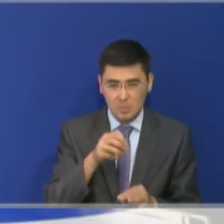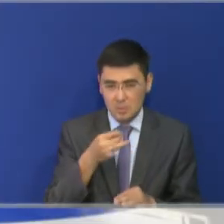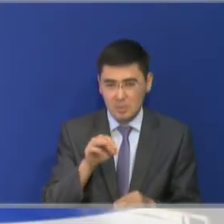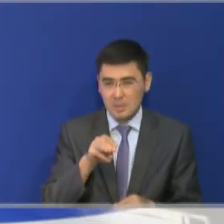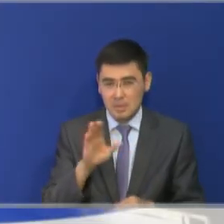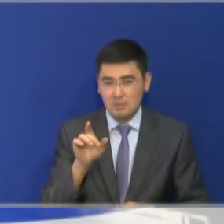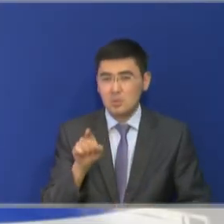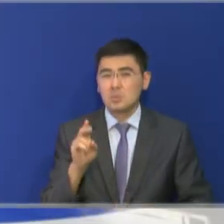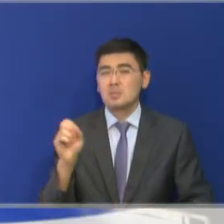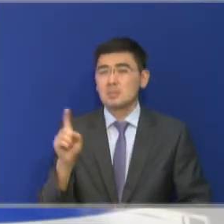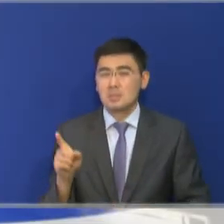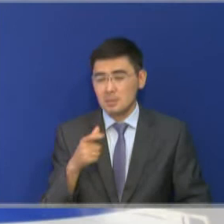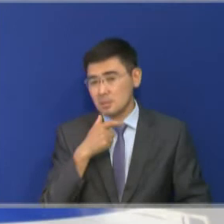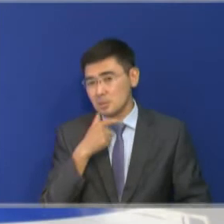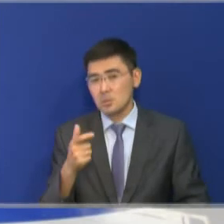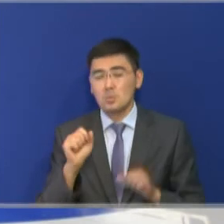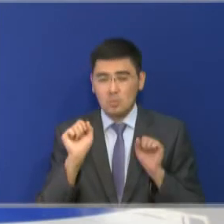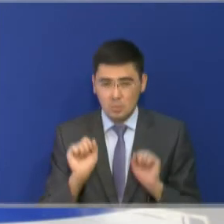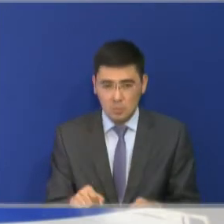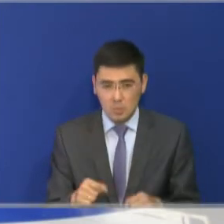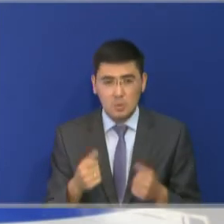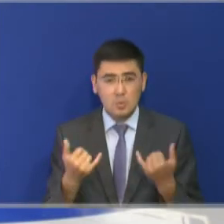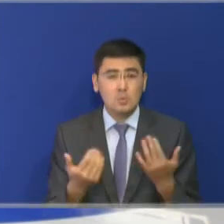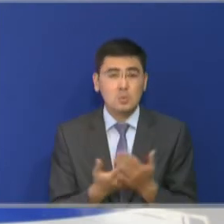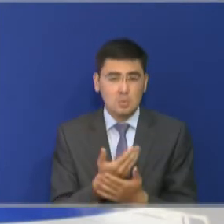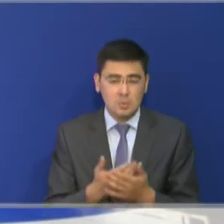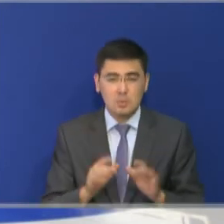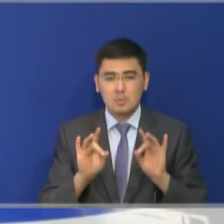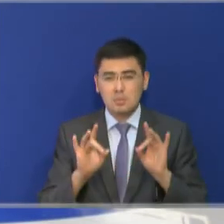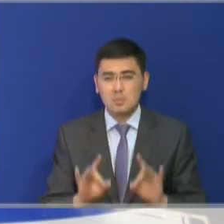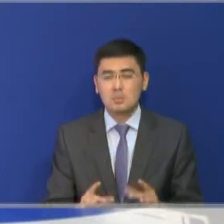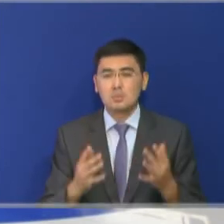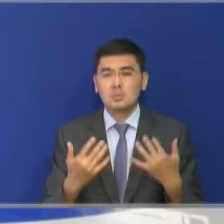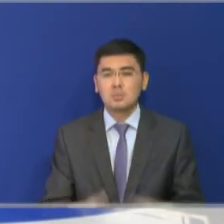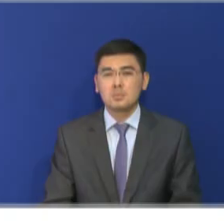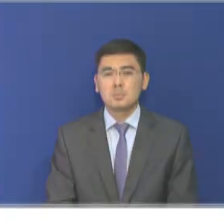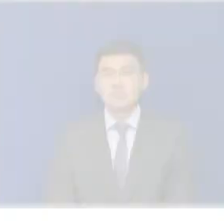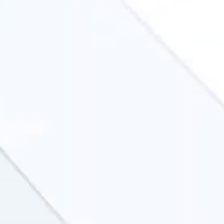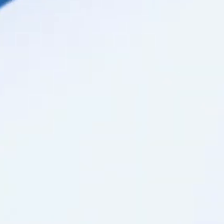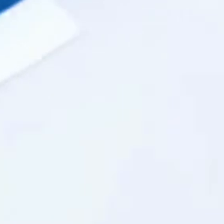semeytv.kz сайтынан көре аласыздар. Бүгінге осы, назарларыңызға рахмет, амандықпен жүздескенше.